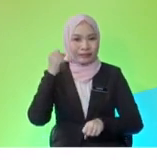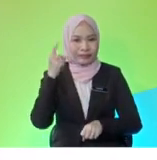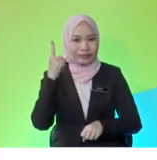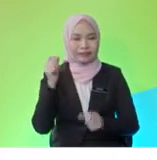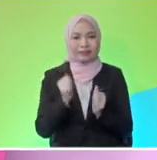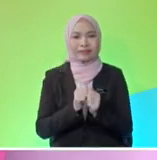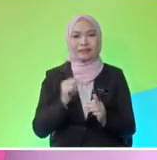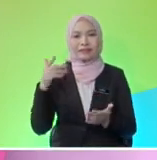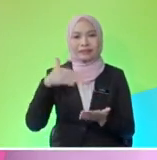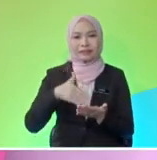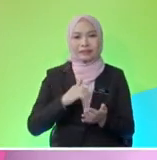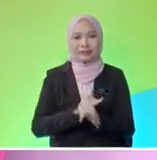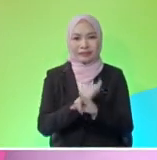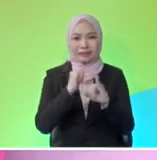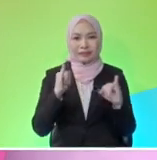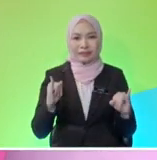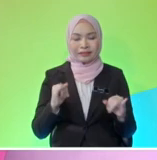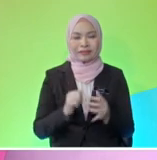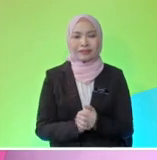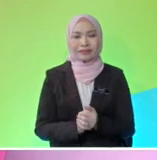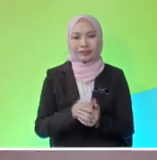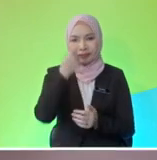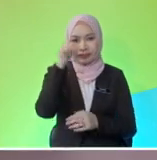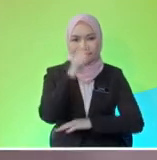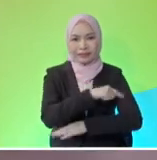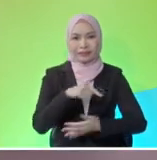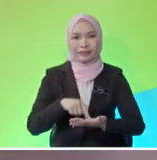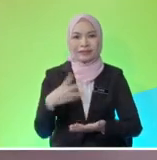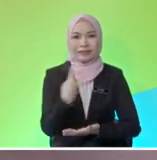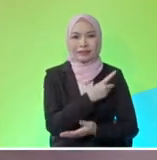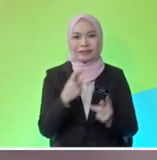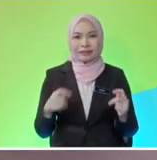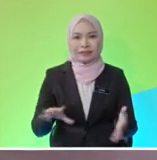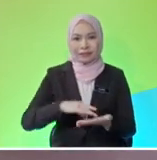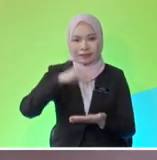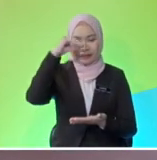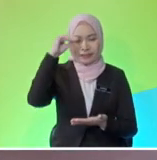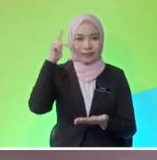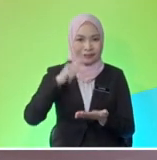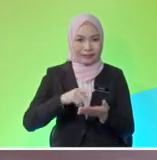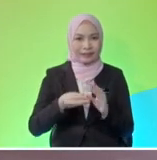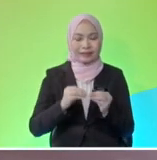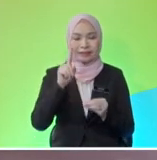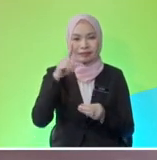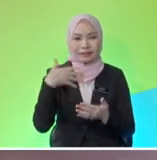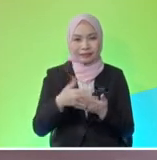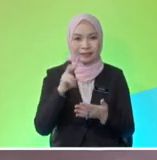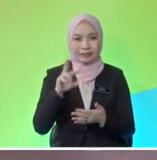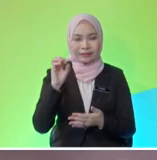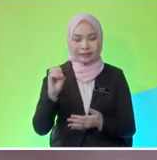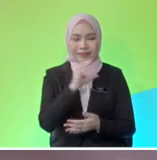cikgu. Baiklah, untuk hari ini kita dah belajar mengenal nombor 1 sehingga 20. Dan mula-mula tadi kita dah tahu